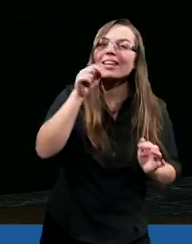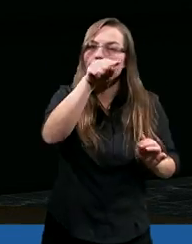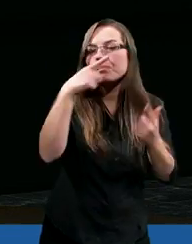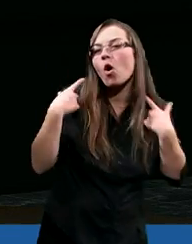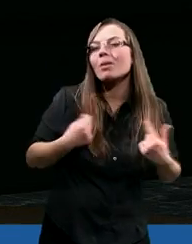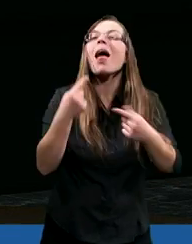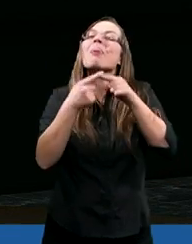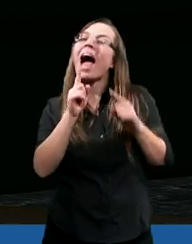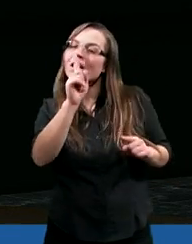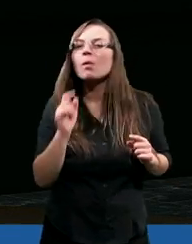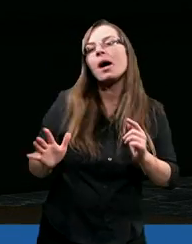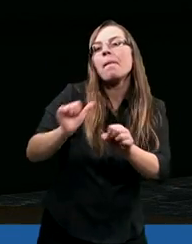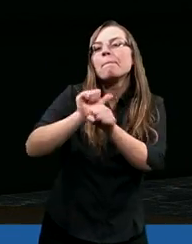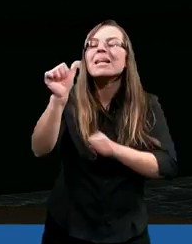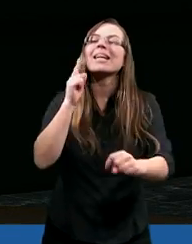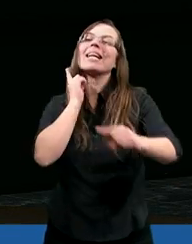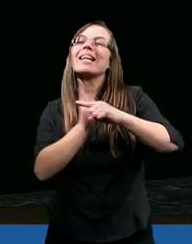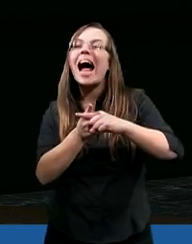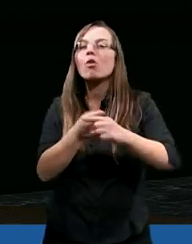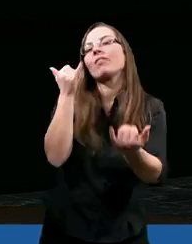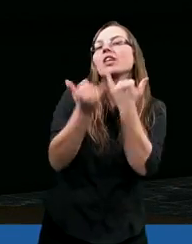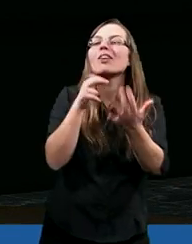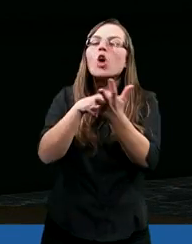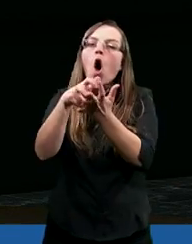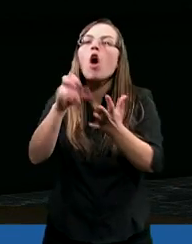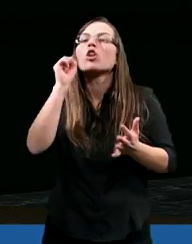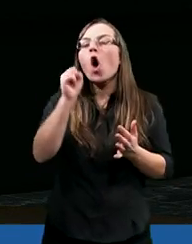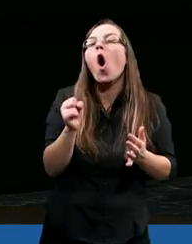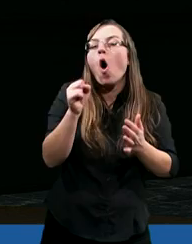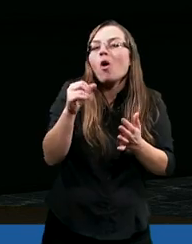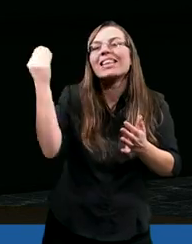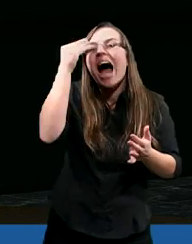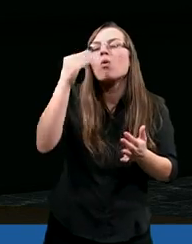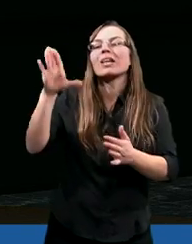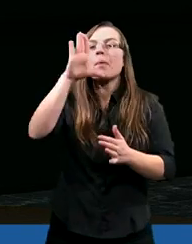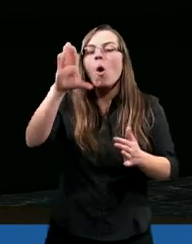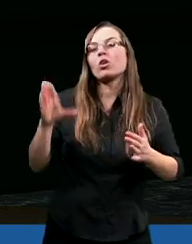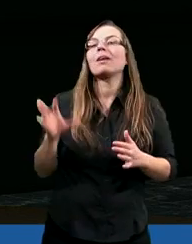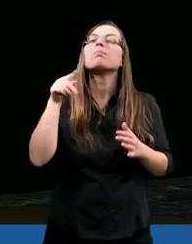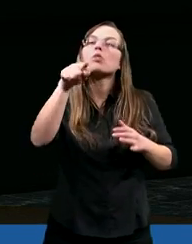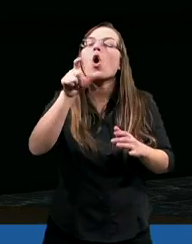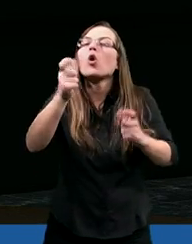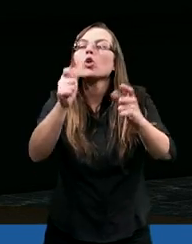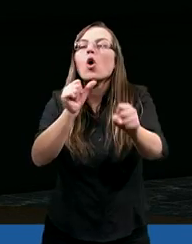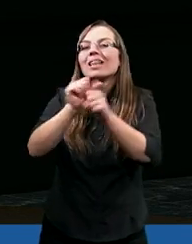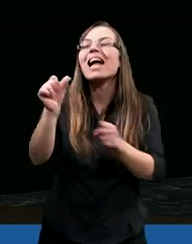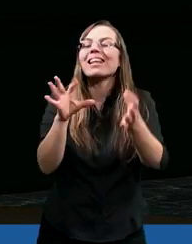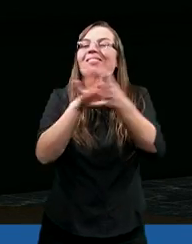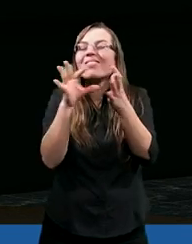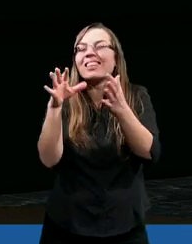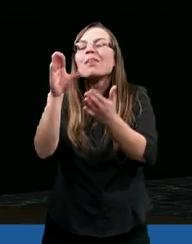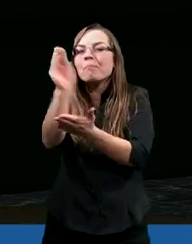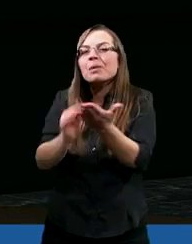Natomiast być stanowczym, jeżeli chodzi o czystość nauki Bożej. O to, co jest w Słowie Bożym